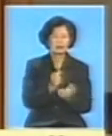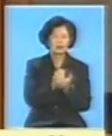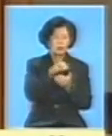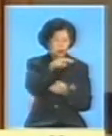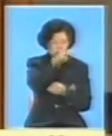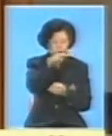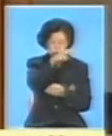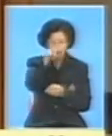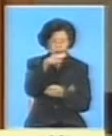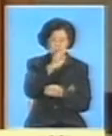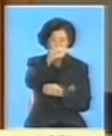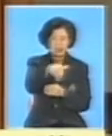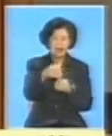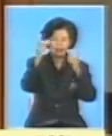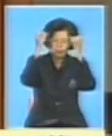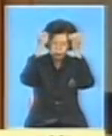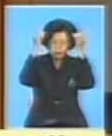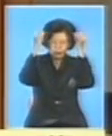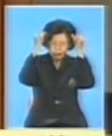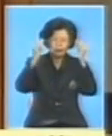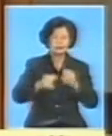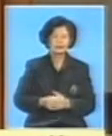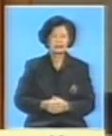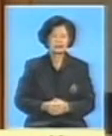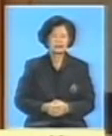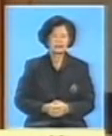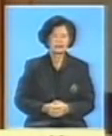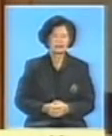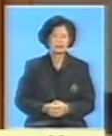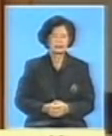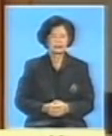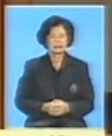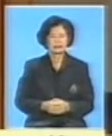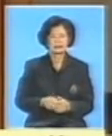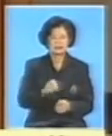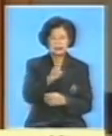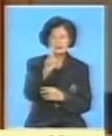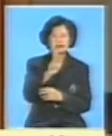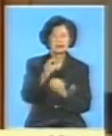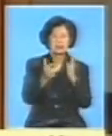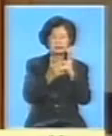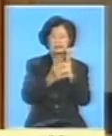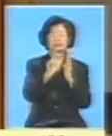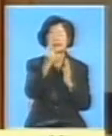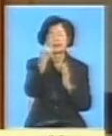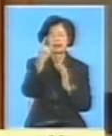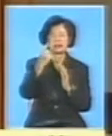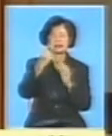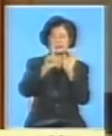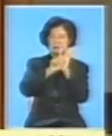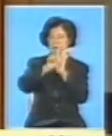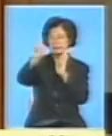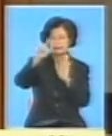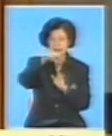ดูกระทิงดูอะไรให้หมดอ่ะนะเพราะนั้นเราก็จะใช้เทคโนโลยีสมัยใหม่ด้วยนะครับดาวเทียมส